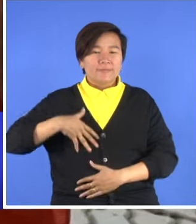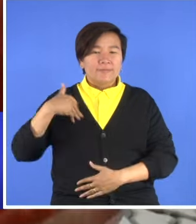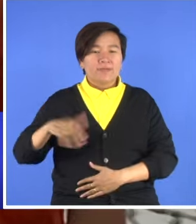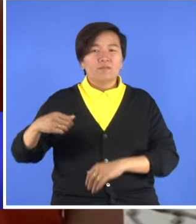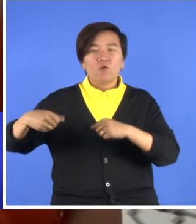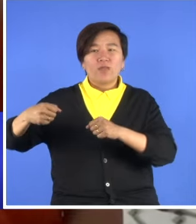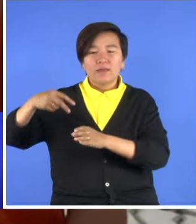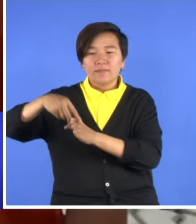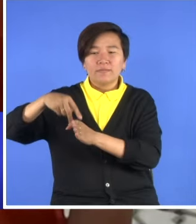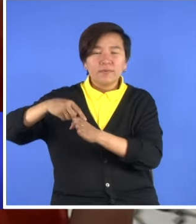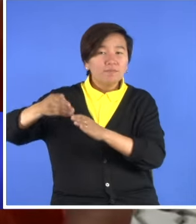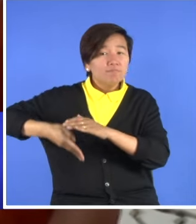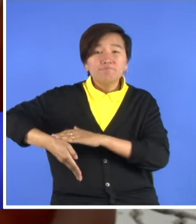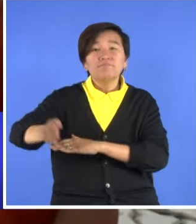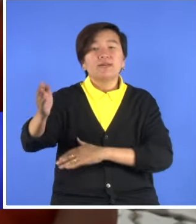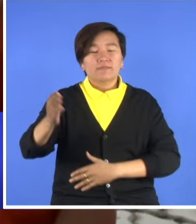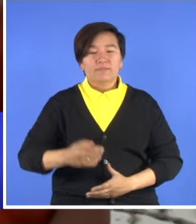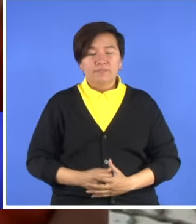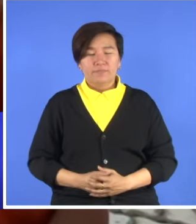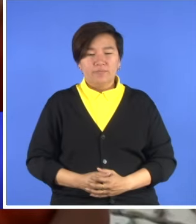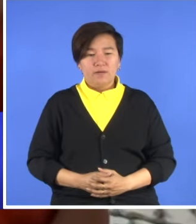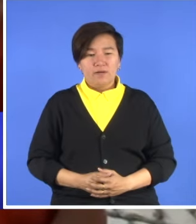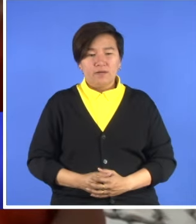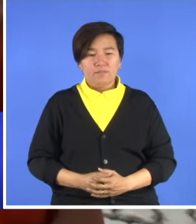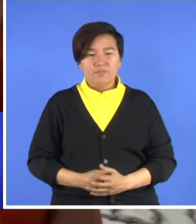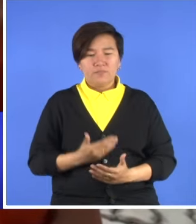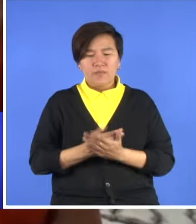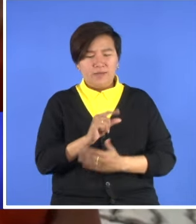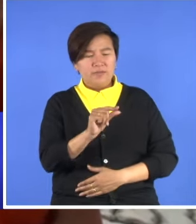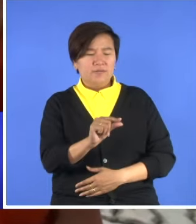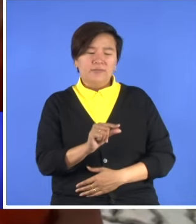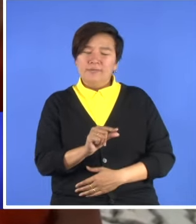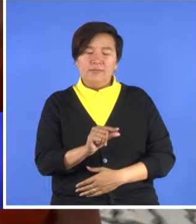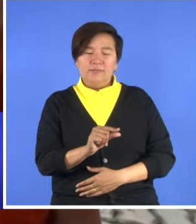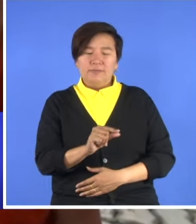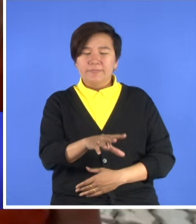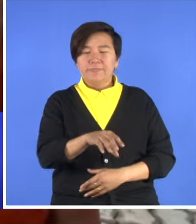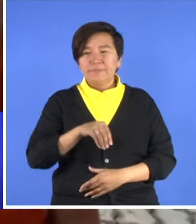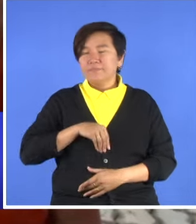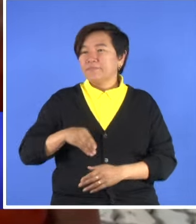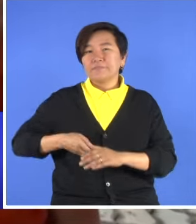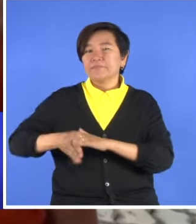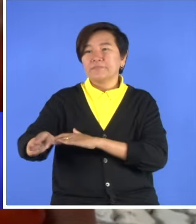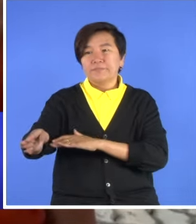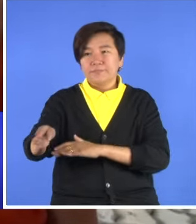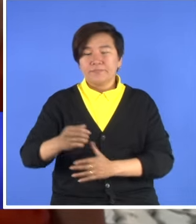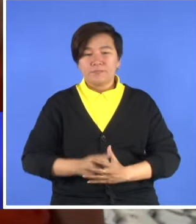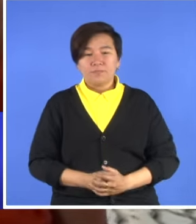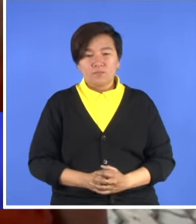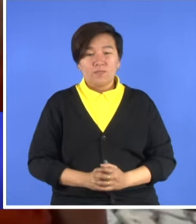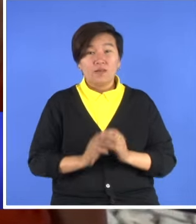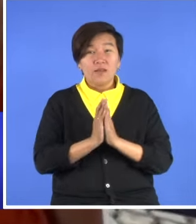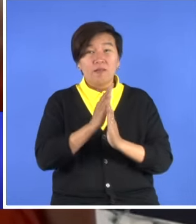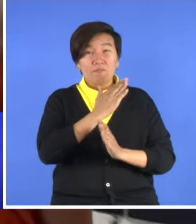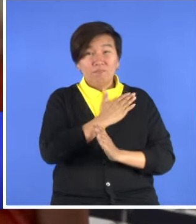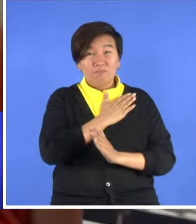รถหนีไปแต่ก็เอาเงินนะทำท่าแบบแหมเนี่ยไม่พอใจได้ 20บาทแต่มันก็เอาเอาาแล้วก็หลบหนีไปจากการสอบถามเณรอีกกลุ่มนึงนะฮะมี 2